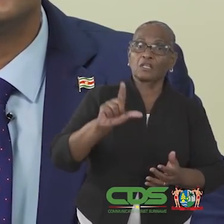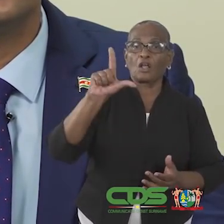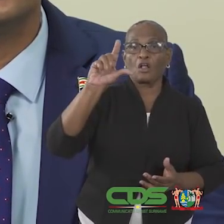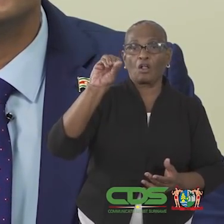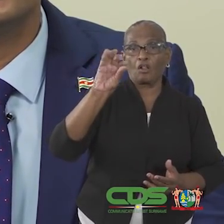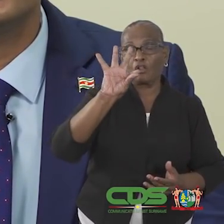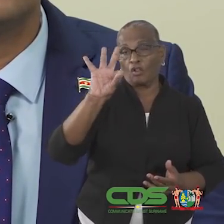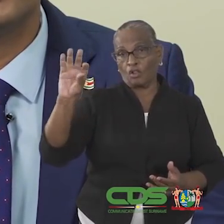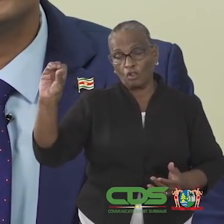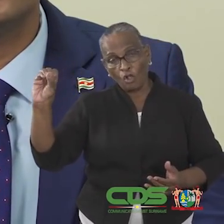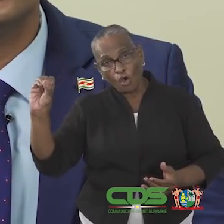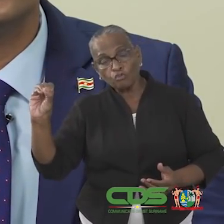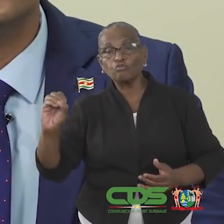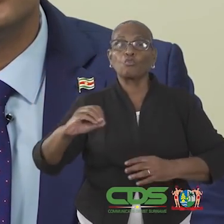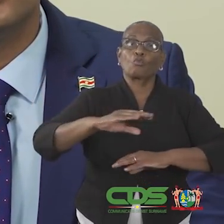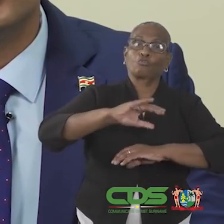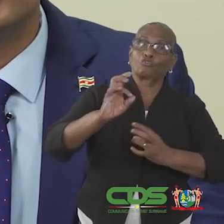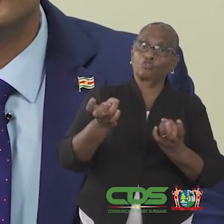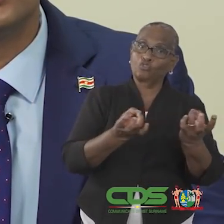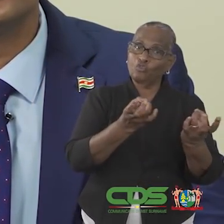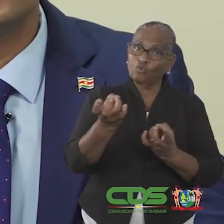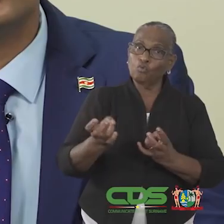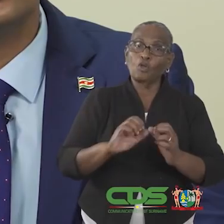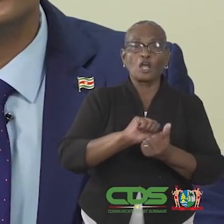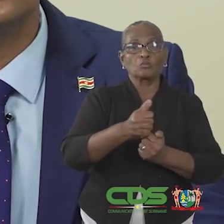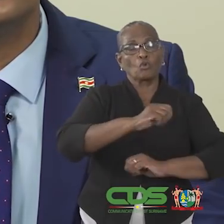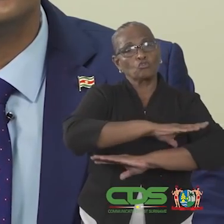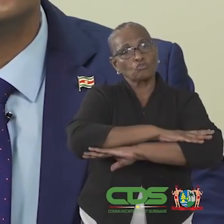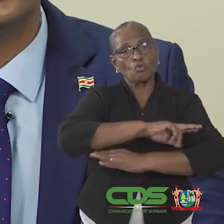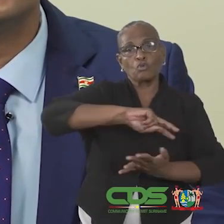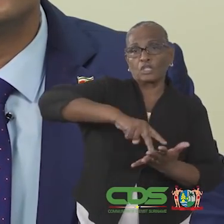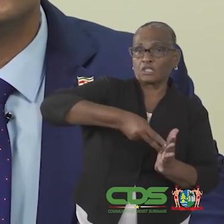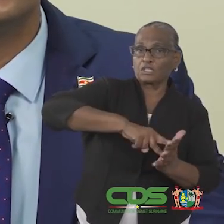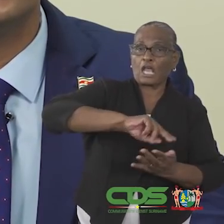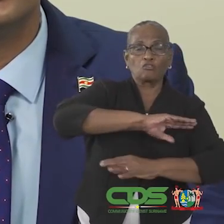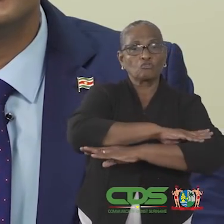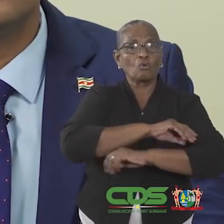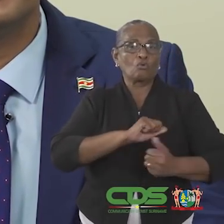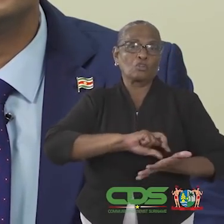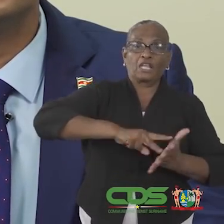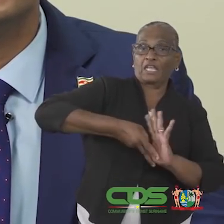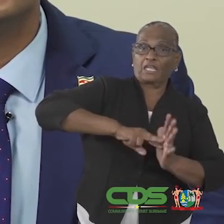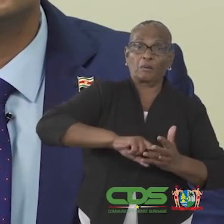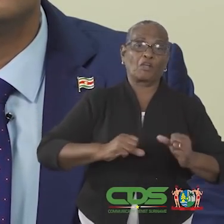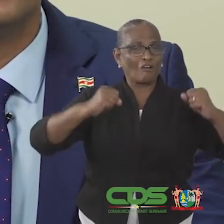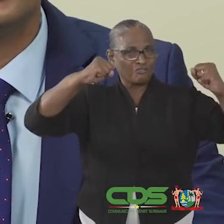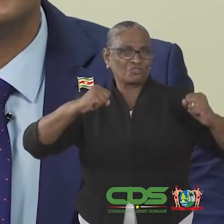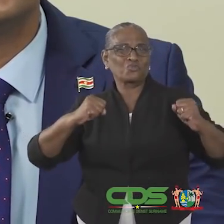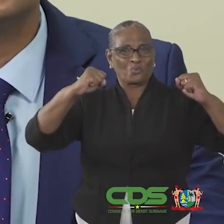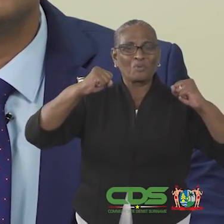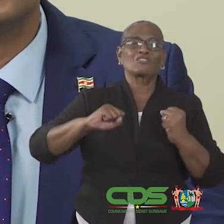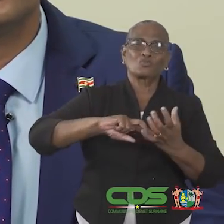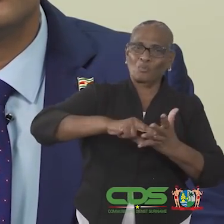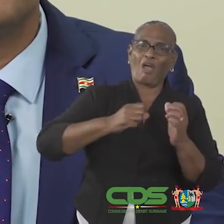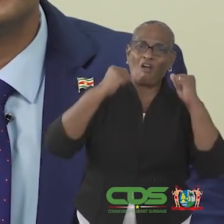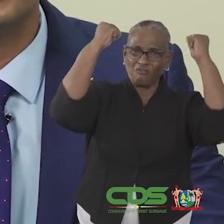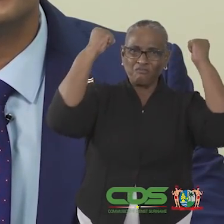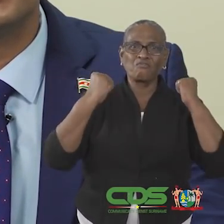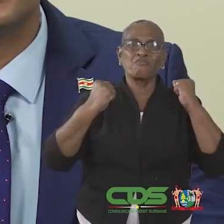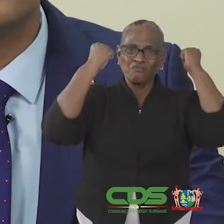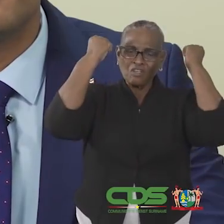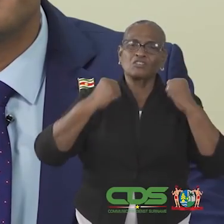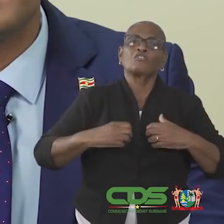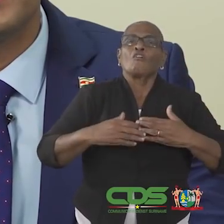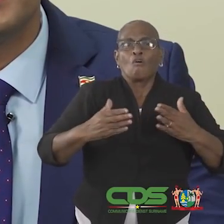kansspelkantoren, sportscholen, yogascolen, dansscholen, aerobics, zumba en sport of